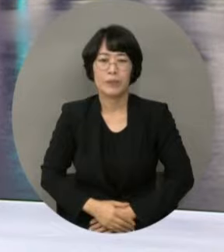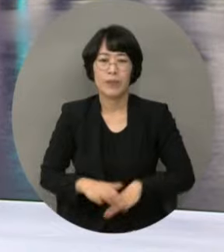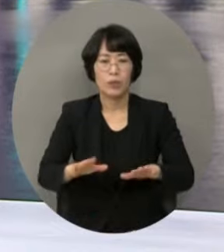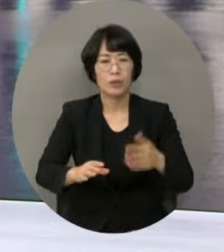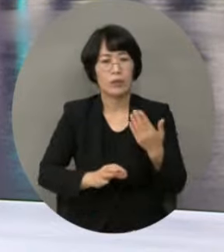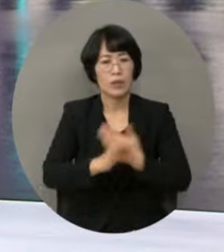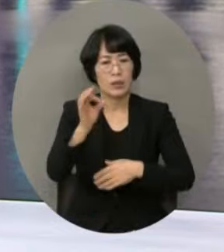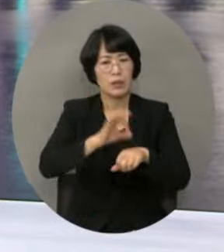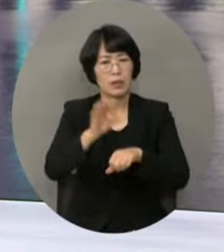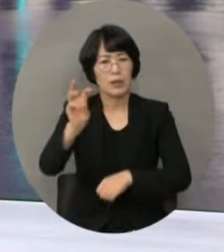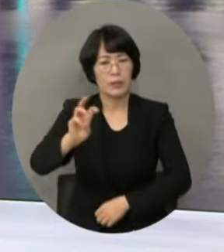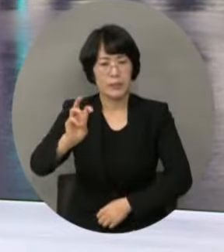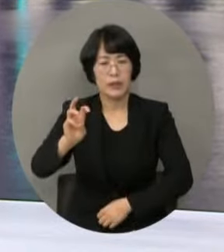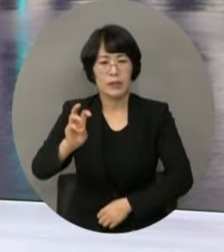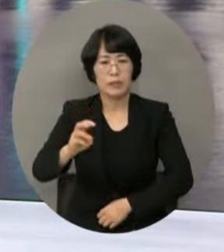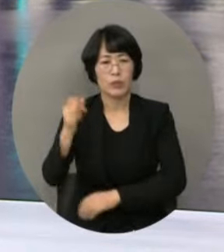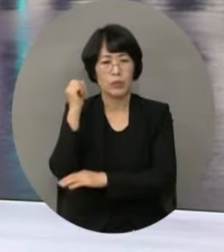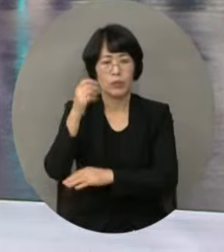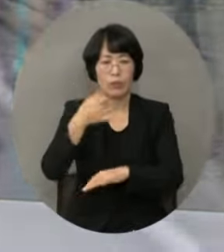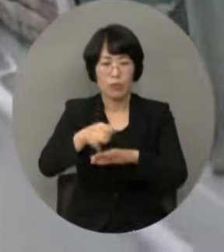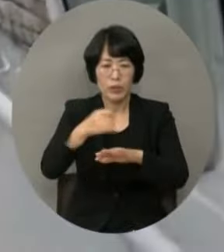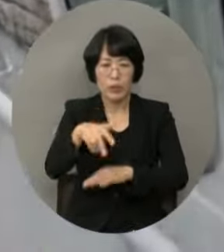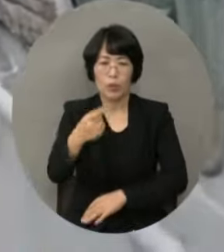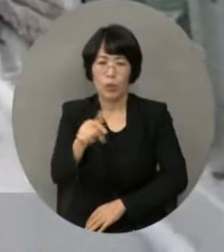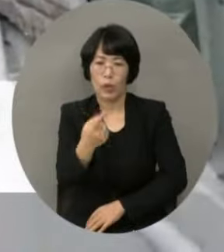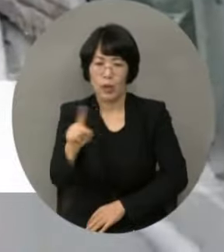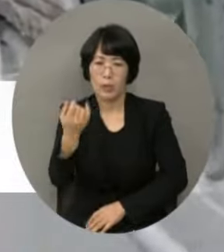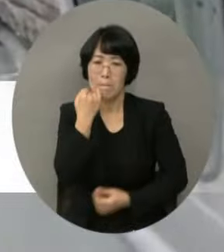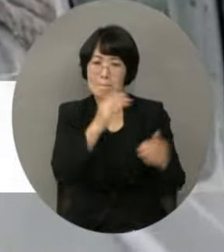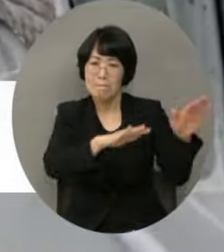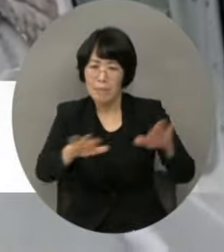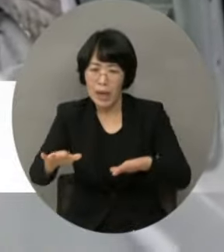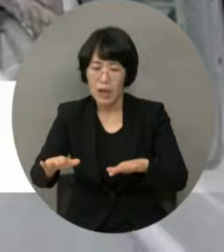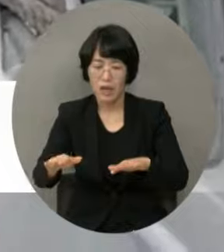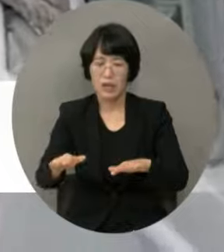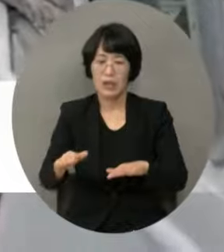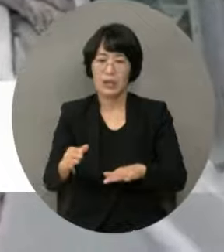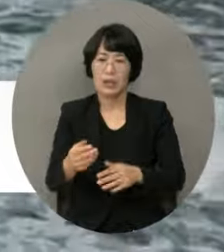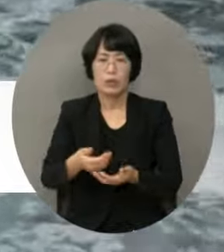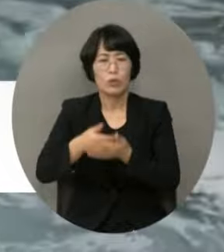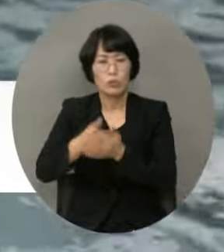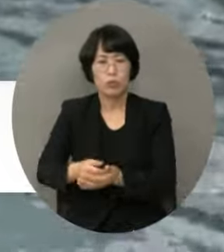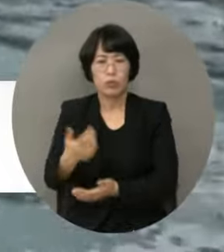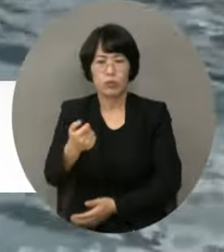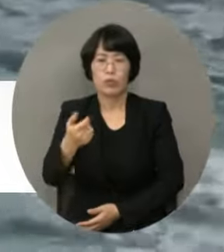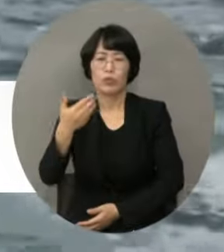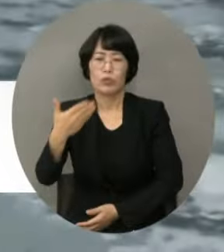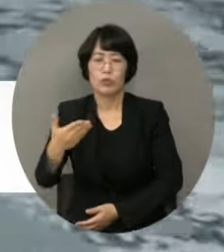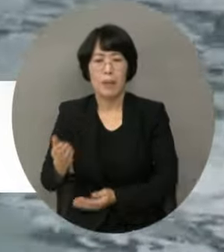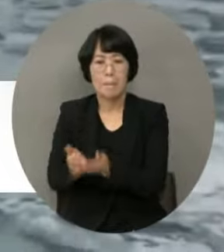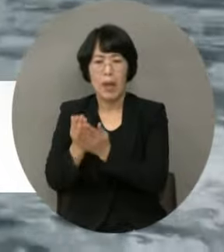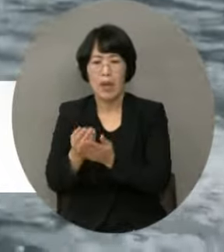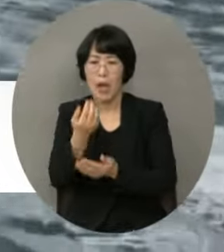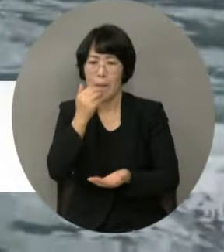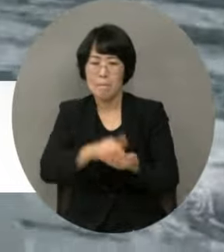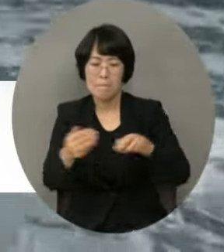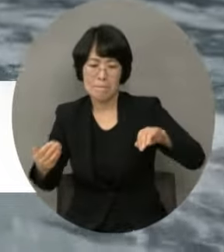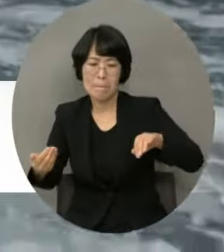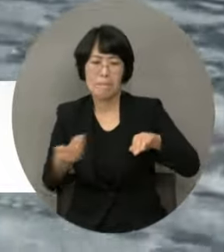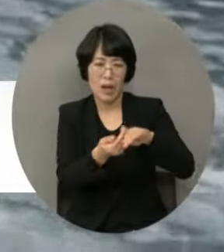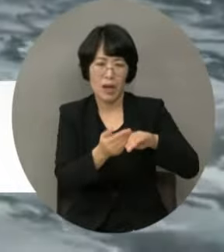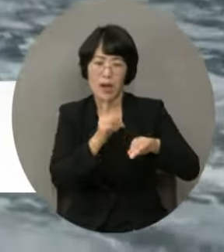오늘 오전 10시 30분 쯤 완독은 노화도 인근 회상에서 갯바위에 69톤 급 어선에 좌초됐다 신고가